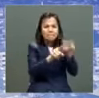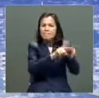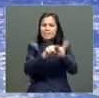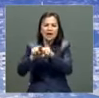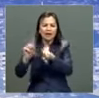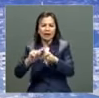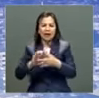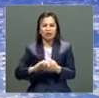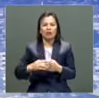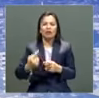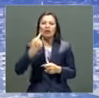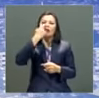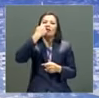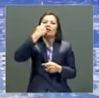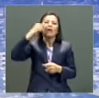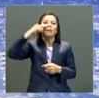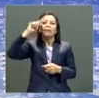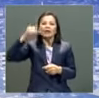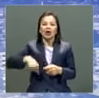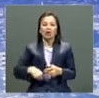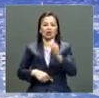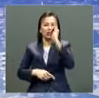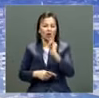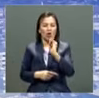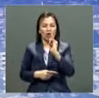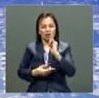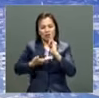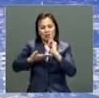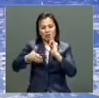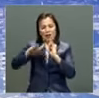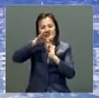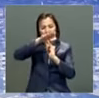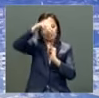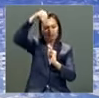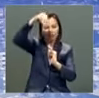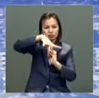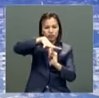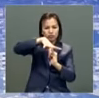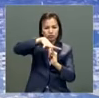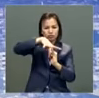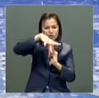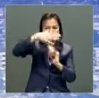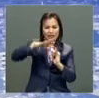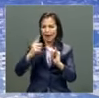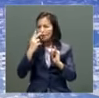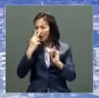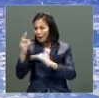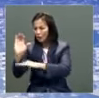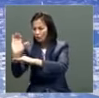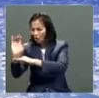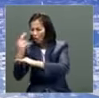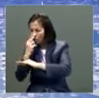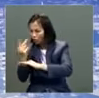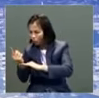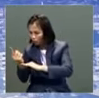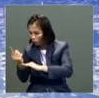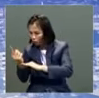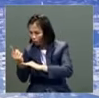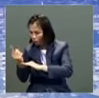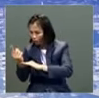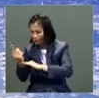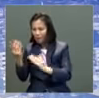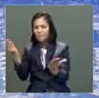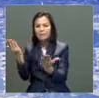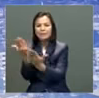ปอะไรเลยก็นอนเข้าไปแล้วอยู่ในเครื่องห่างกันได้แค่เห็นจากผลเอ็กซเรย์เท่านั้นเองนั้น